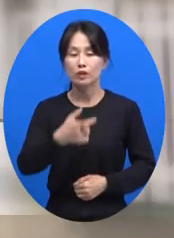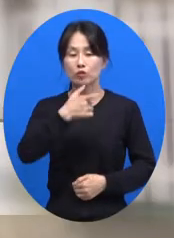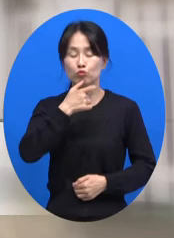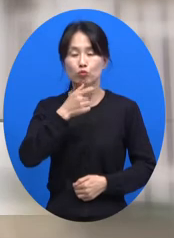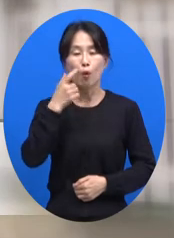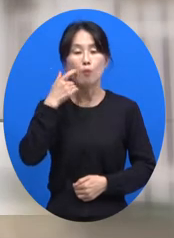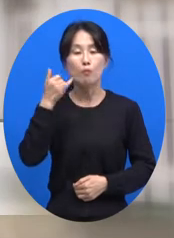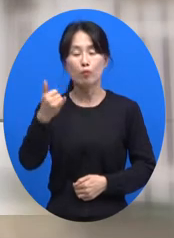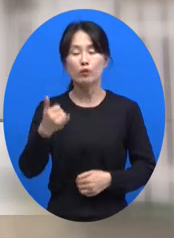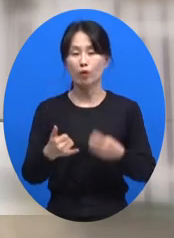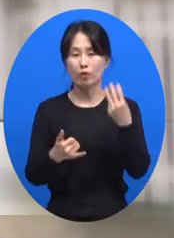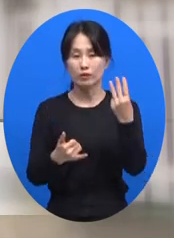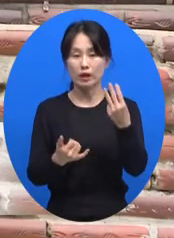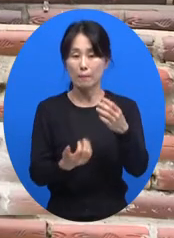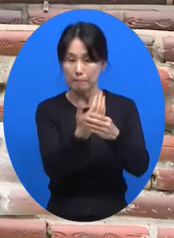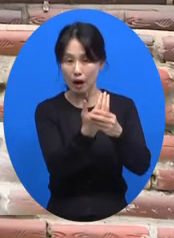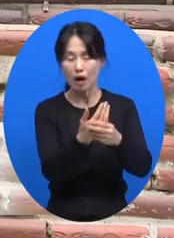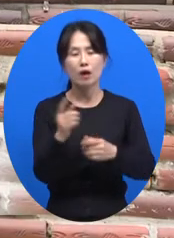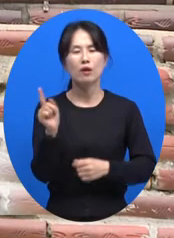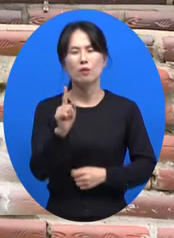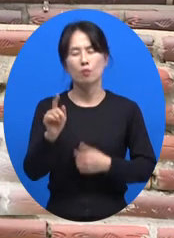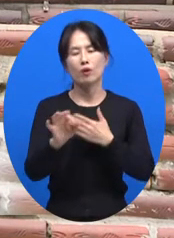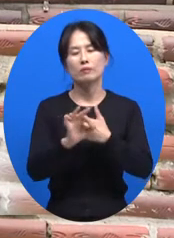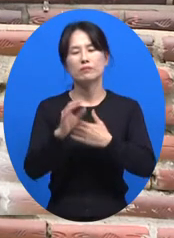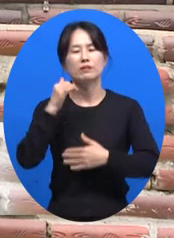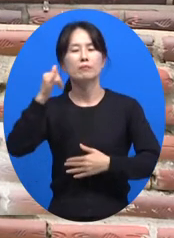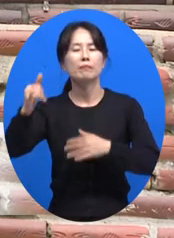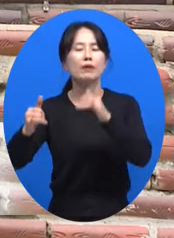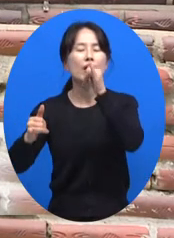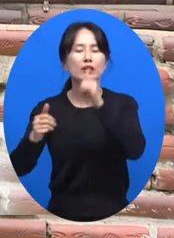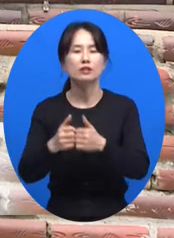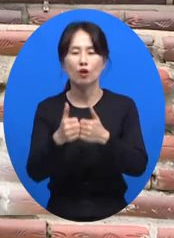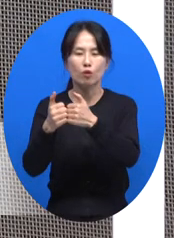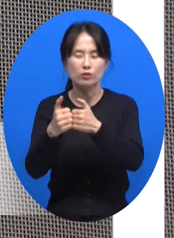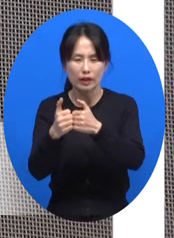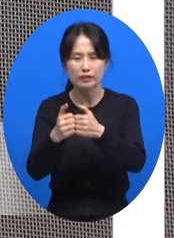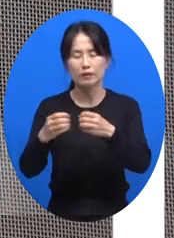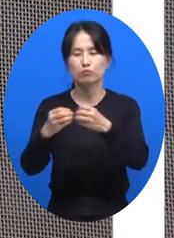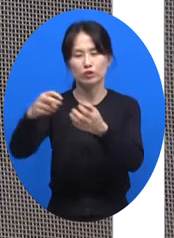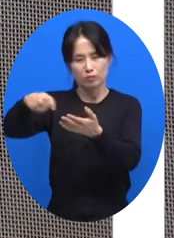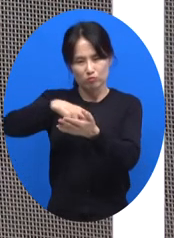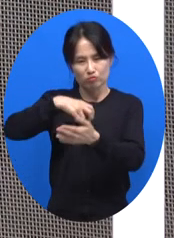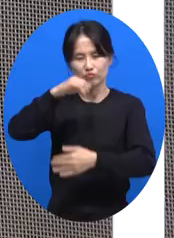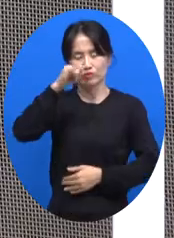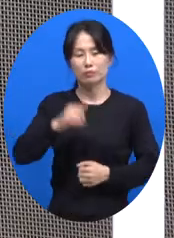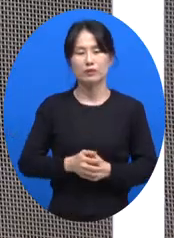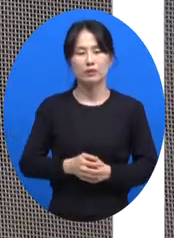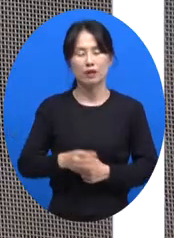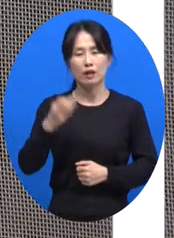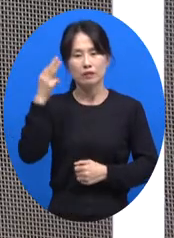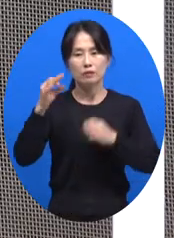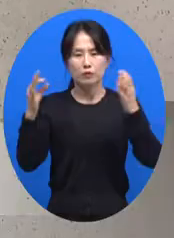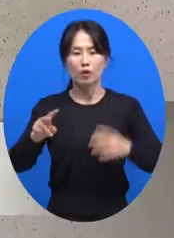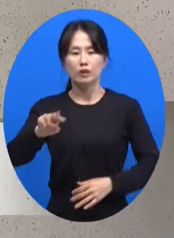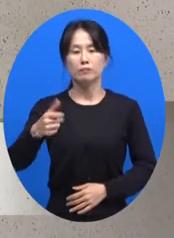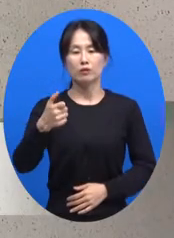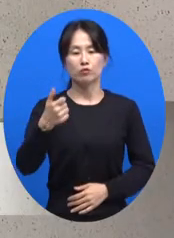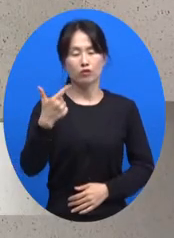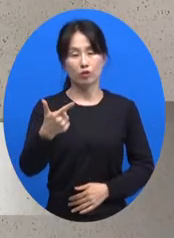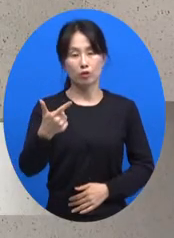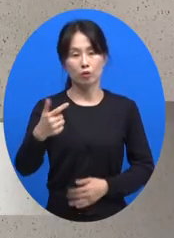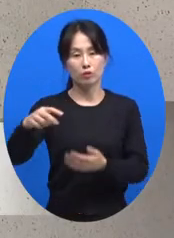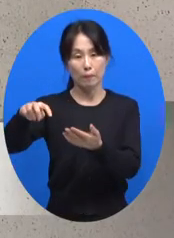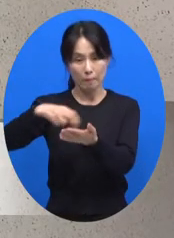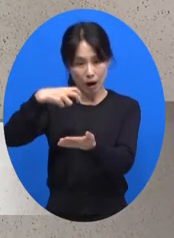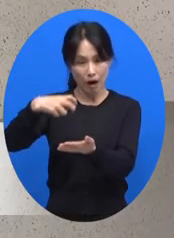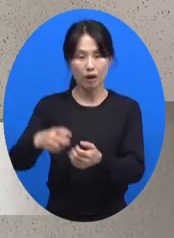수원 세모녀 사건 이후 경기도는 임시로 한란을 열어 전화와 문자 상담을 받았습니다. 13일 동안 256건이